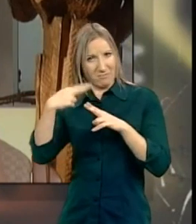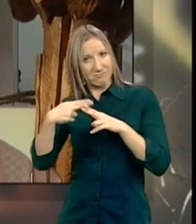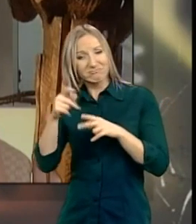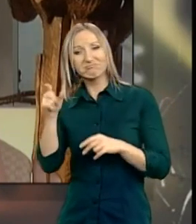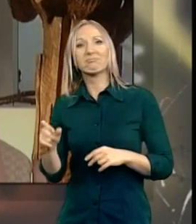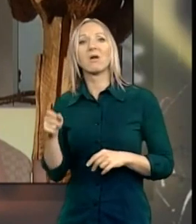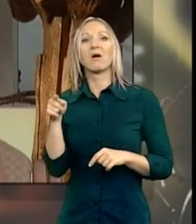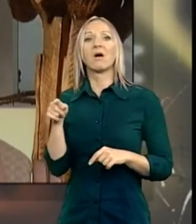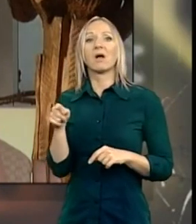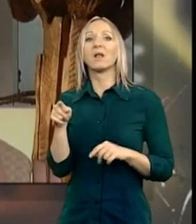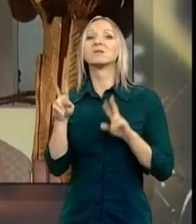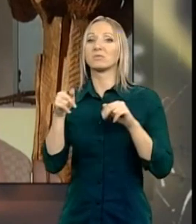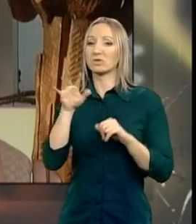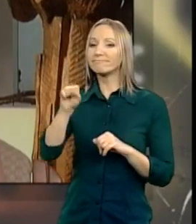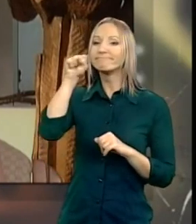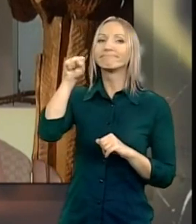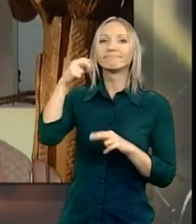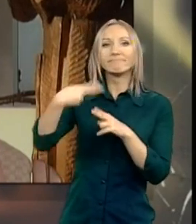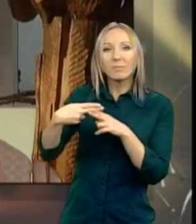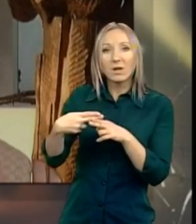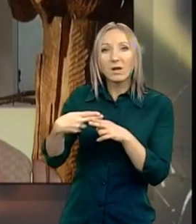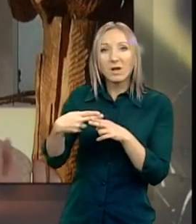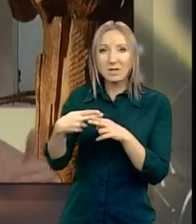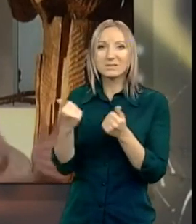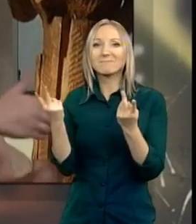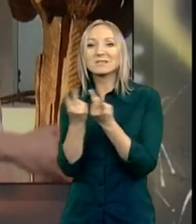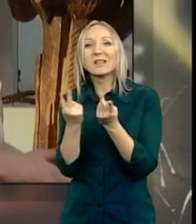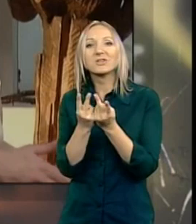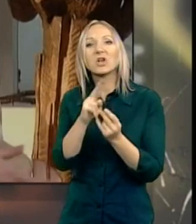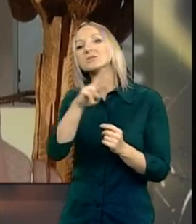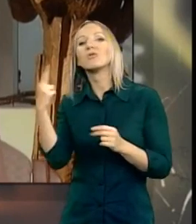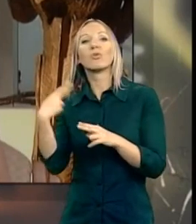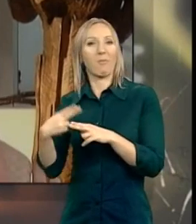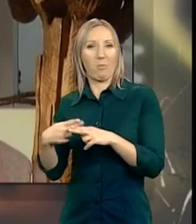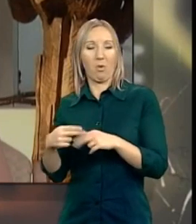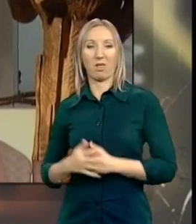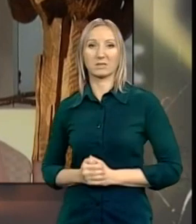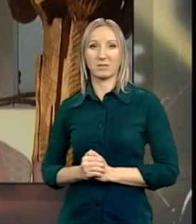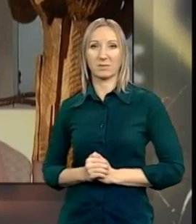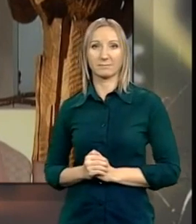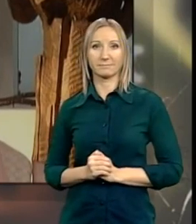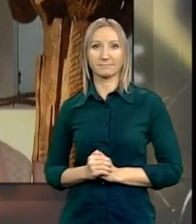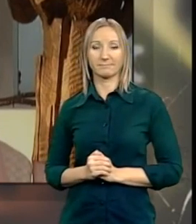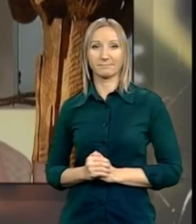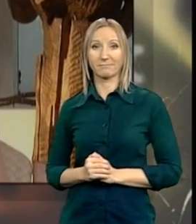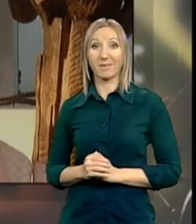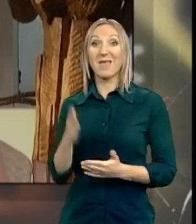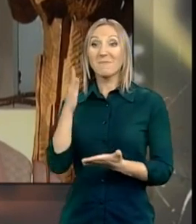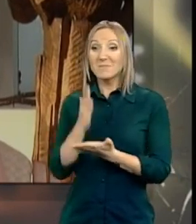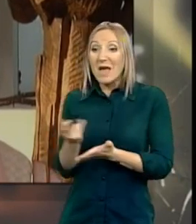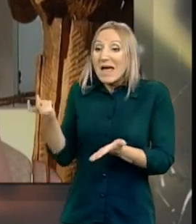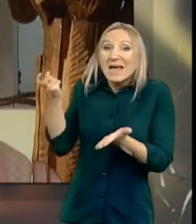svega može da bude dijagnostički, da kažemo, sličan sa nekim drugim oboljenjima. I upravo rana